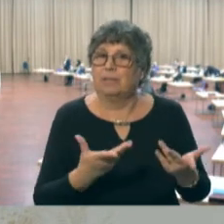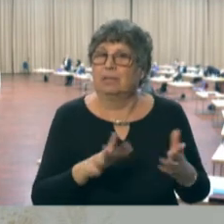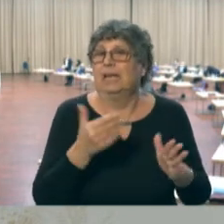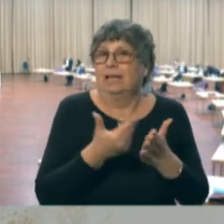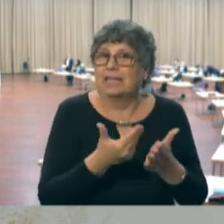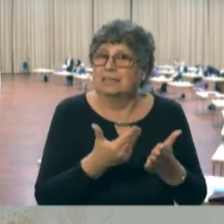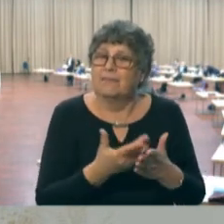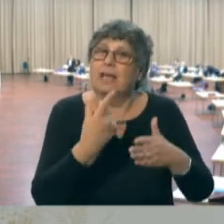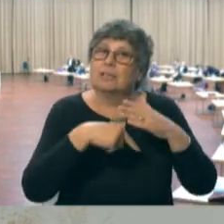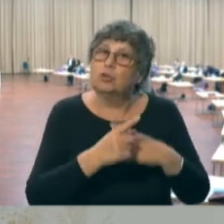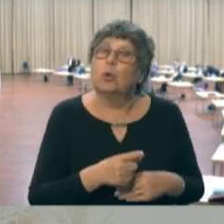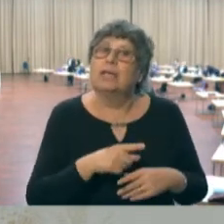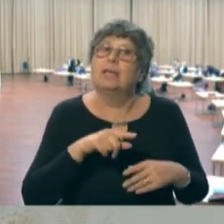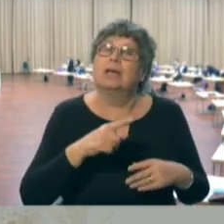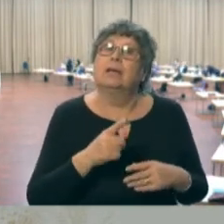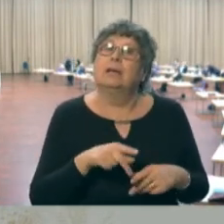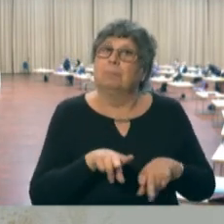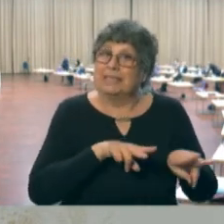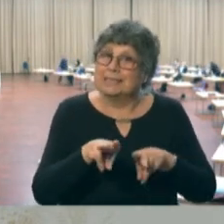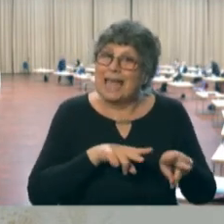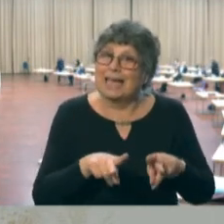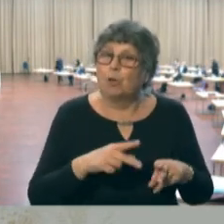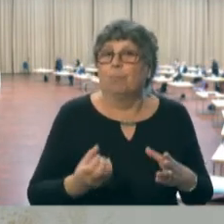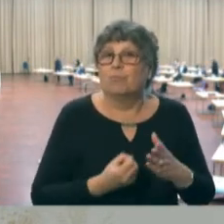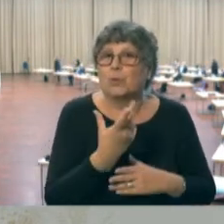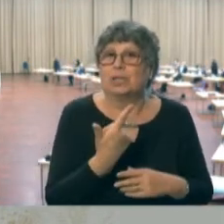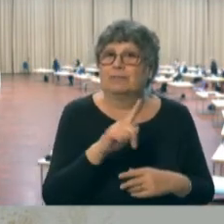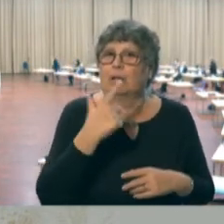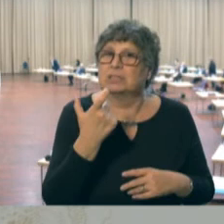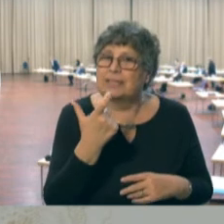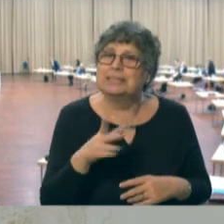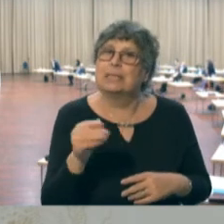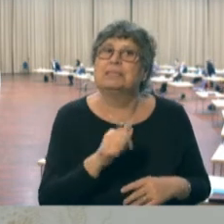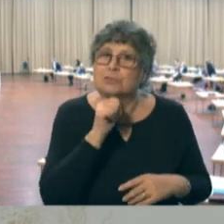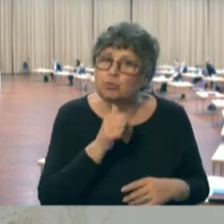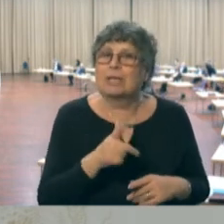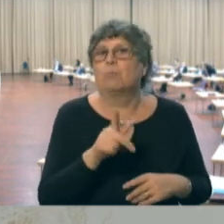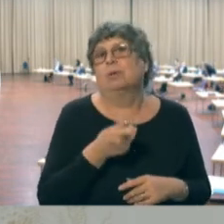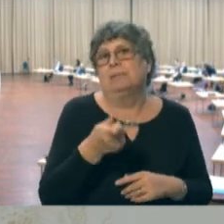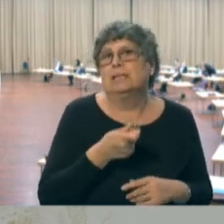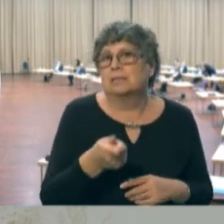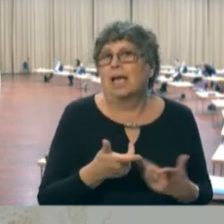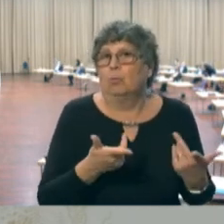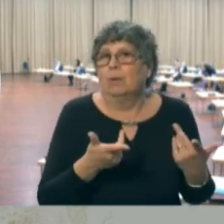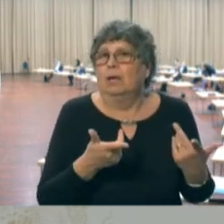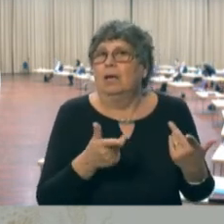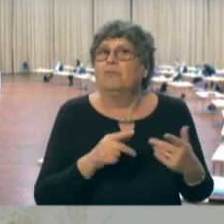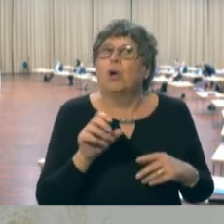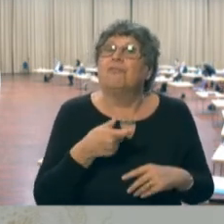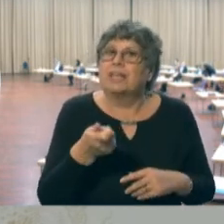Deshalb wurde durch das Justizministerium im Frühjahr 2020 mit Zustimmung des Ministeriums für Finanzen und Europa